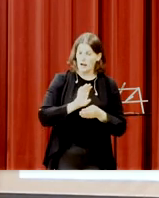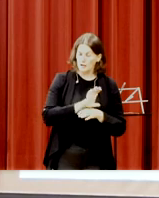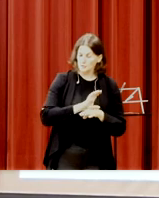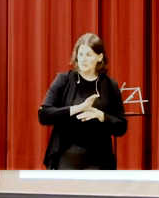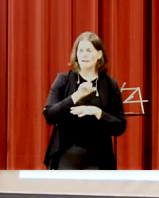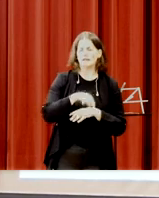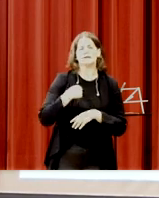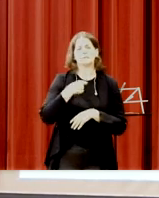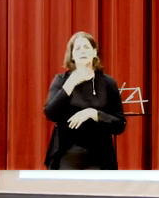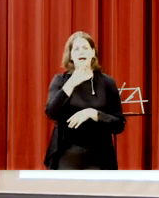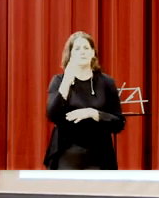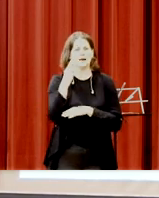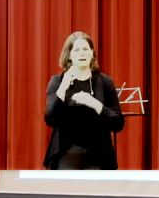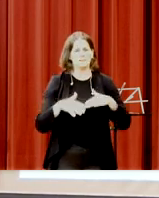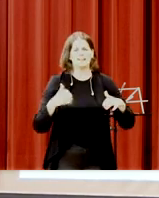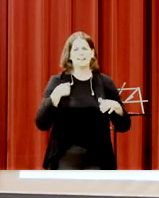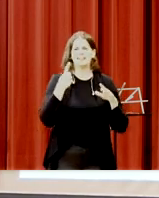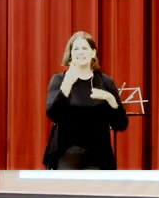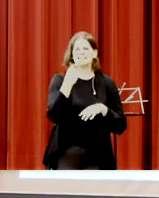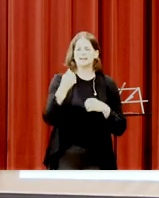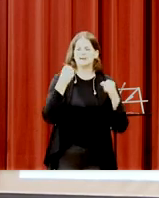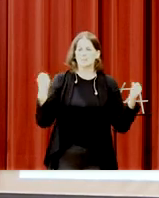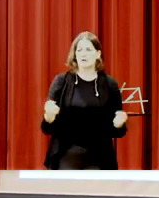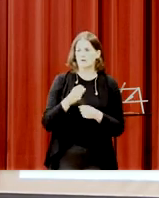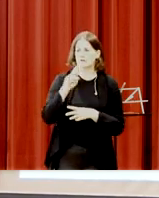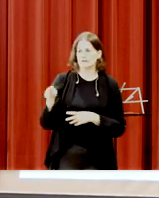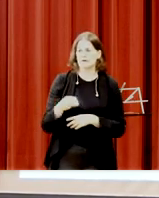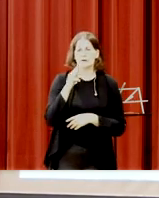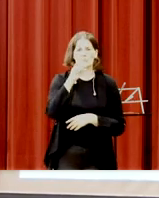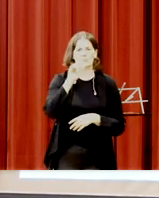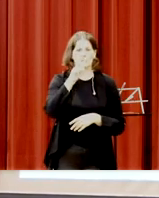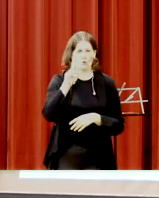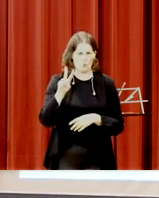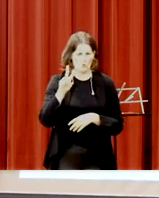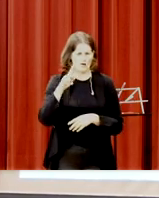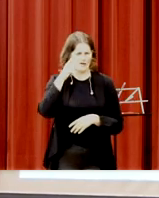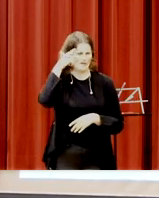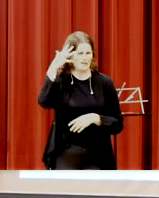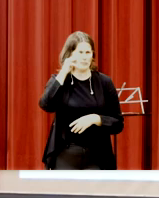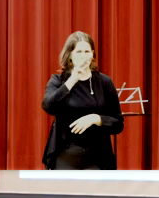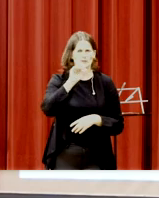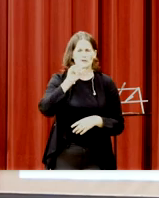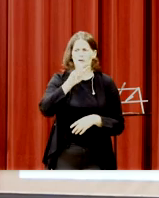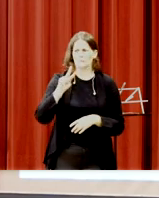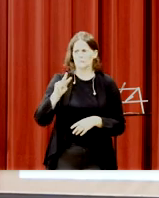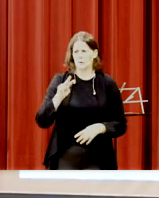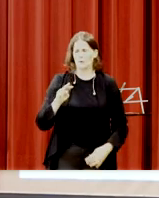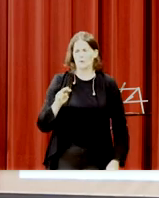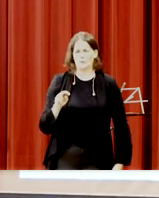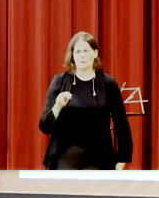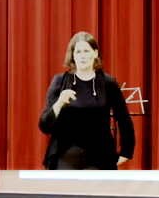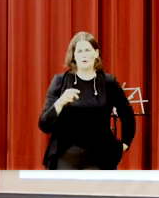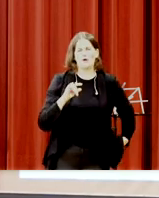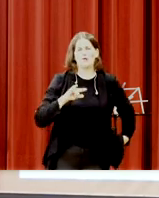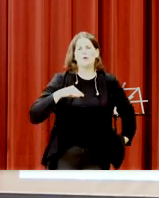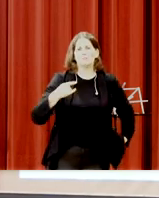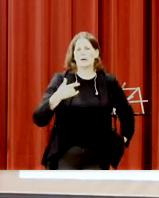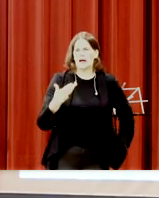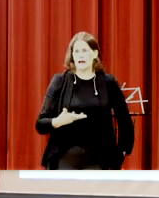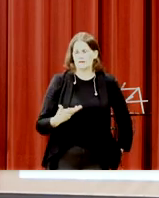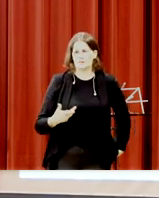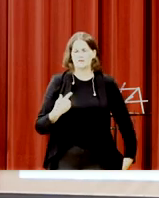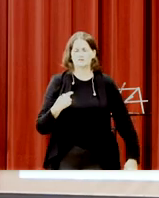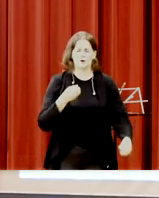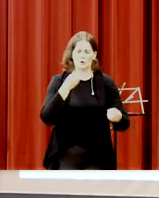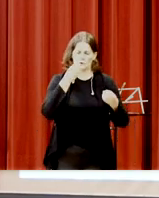la situació actual. Bones notícies. I també reclamem en aquest document doncs, les condicions necessàries per poder